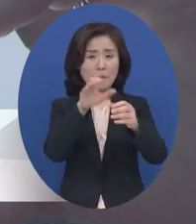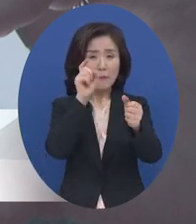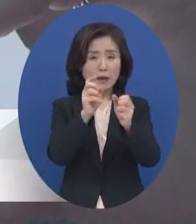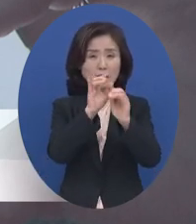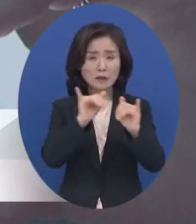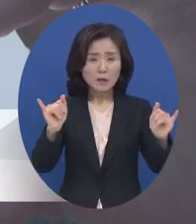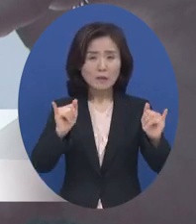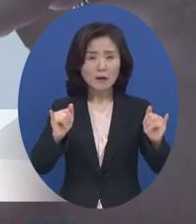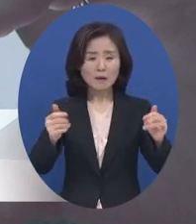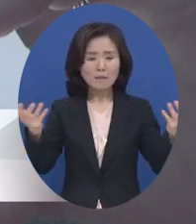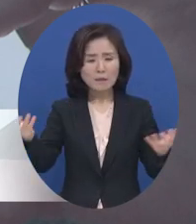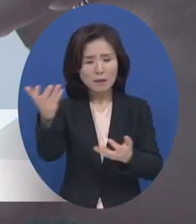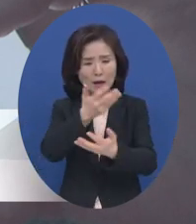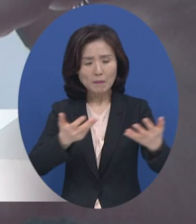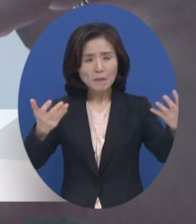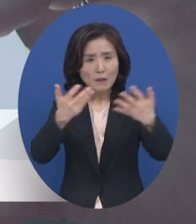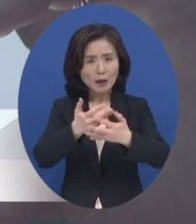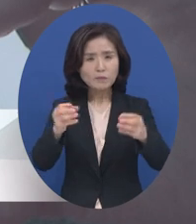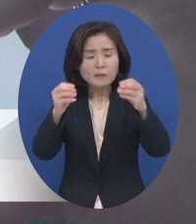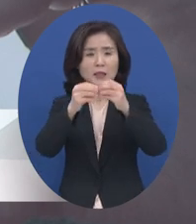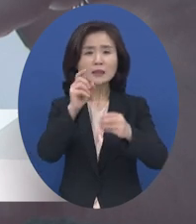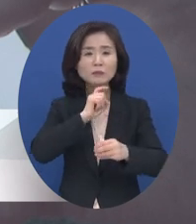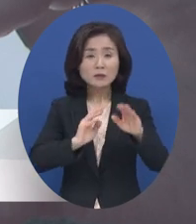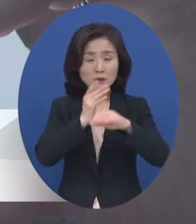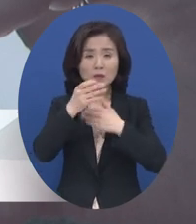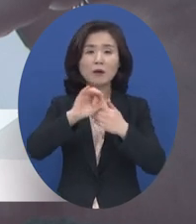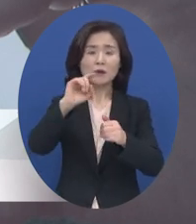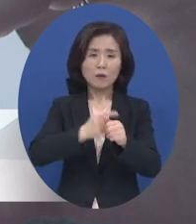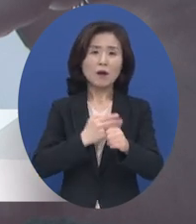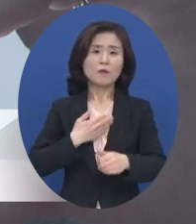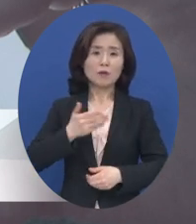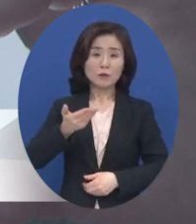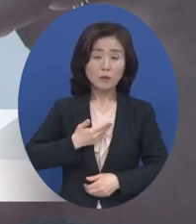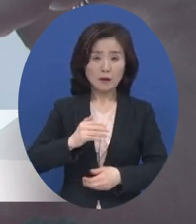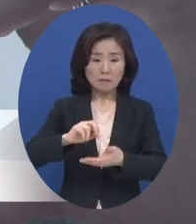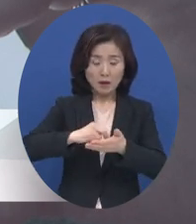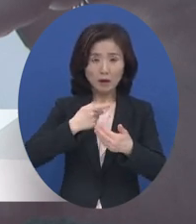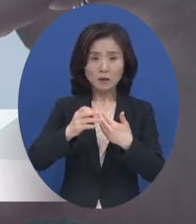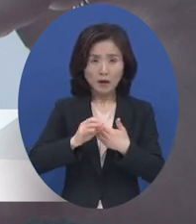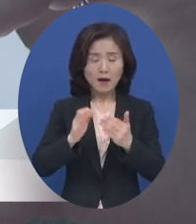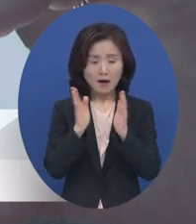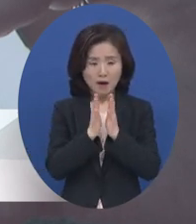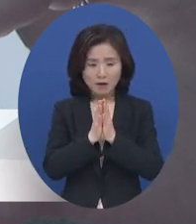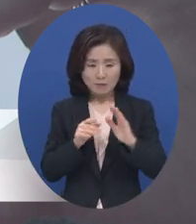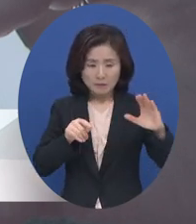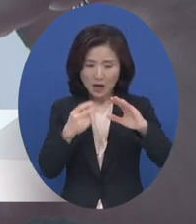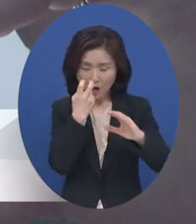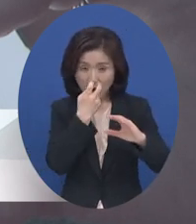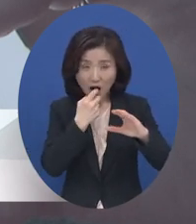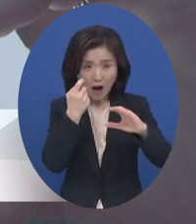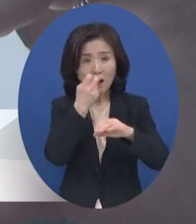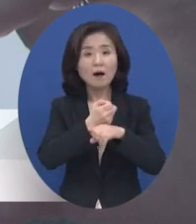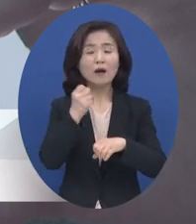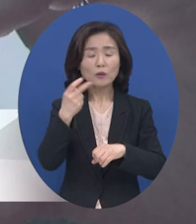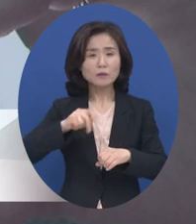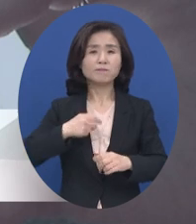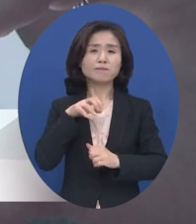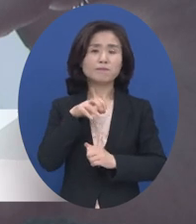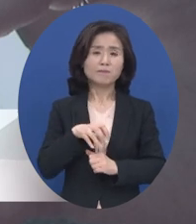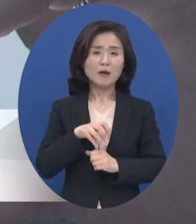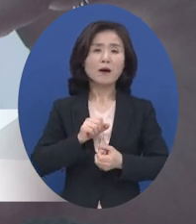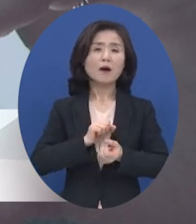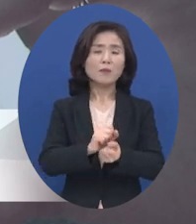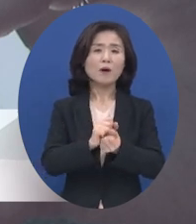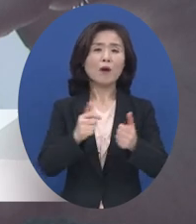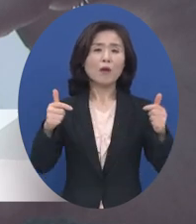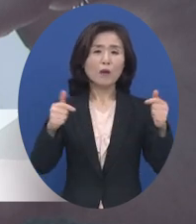이상 겹칠 경우 자동으로 알려 주는데요 알림을 받으면 자발적으로 검사를 하거나 자가 경이의 들어가 감염을 줄이는